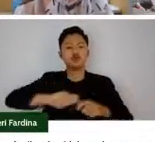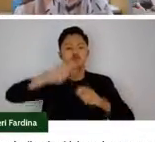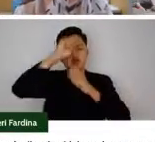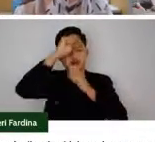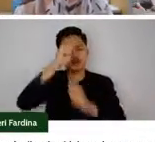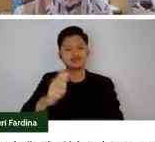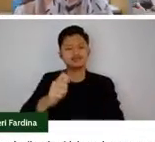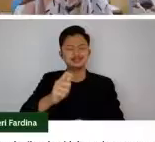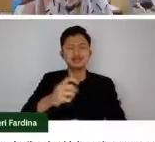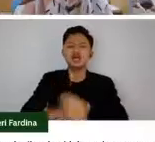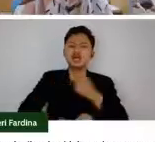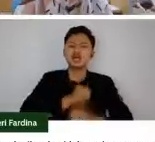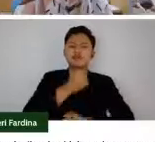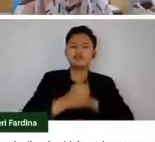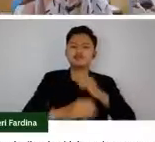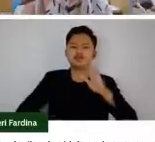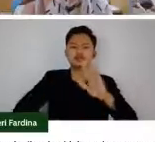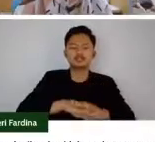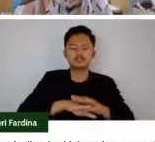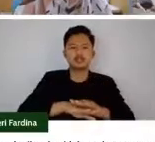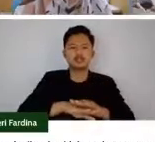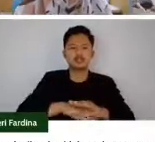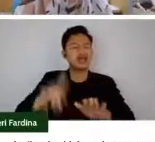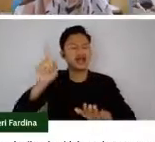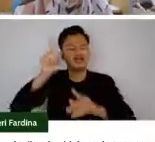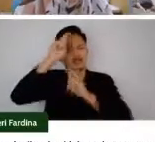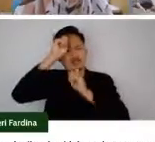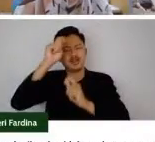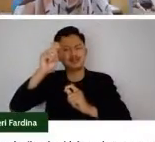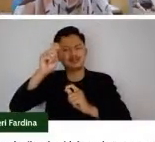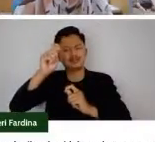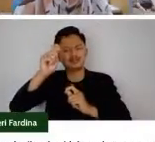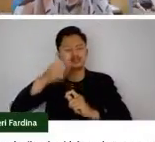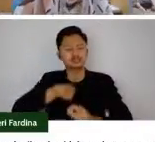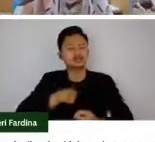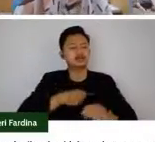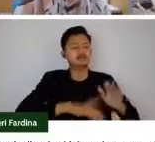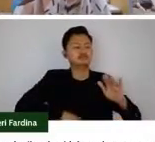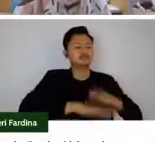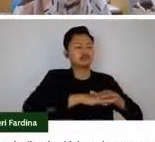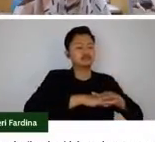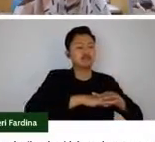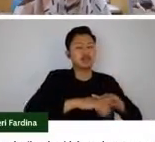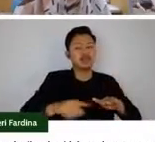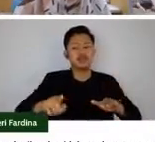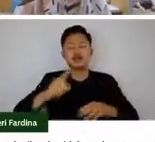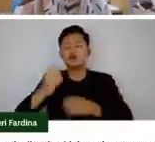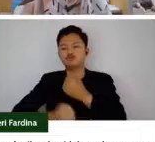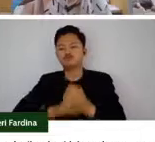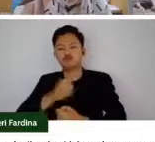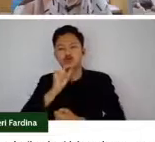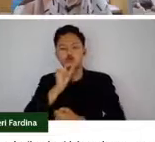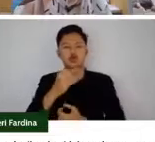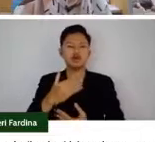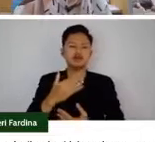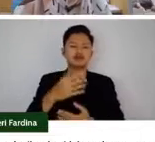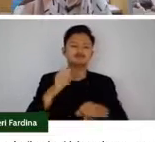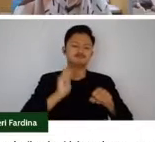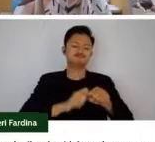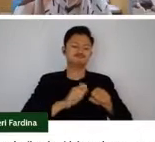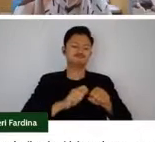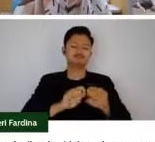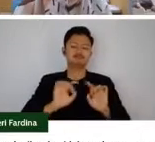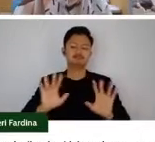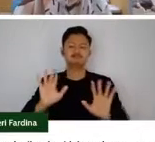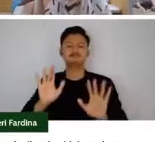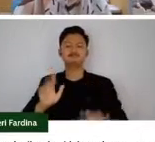berusaha untuk sempurna. Jadi ada toleransi dari kita-kita yang sempurna dan juga ada usaha untuk memperbaiki ketidaksempurnaan.